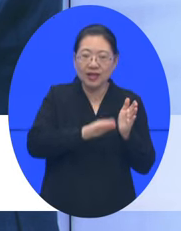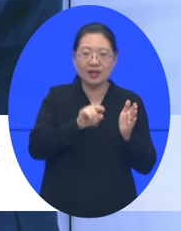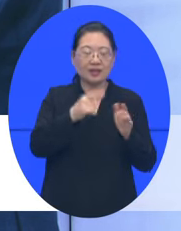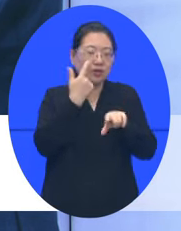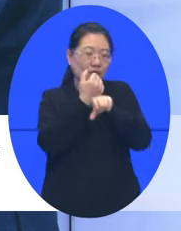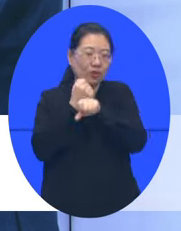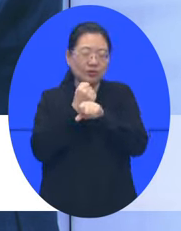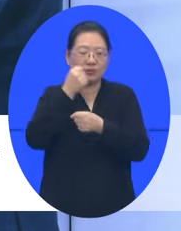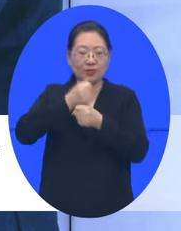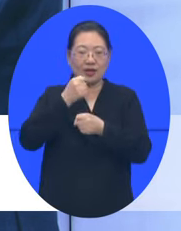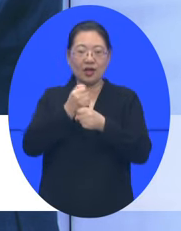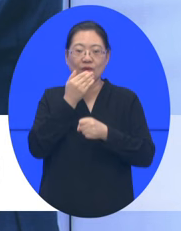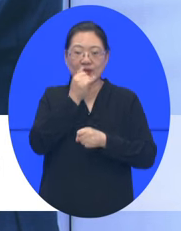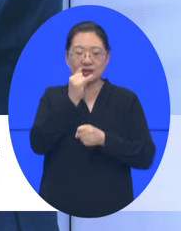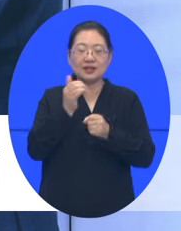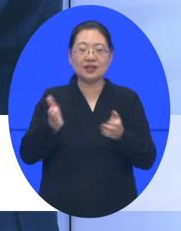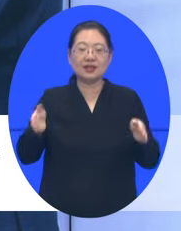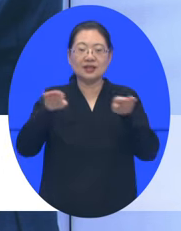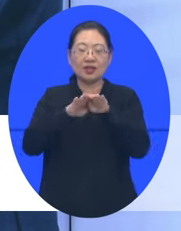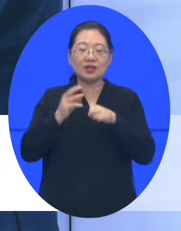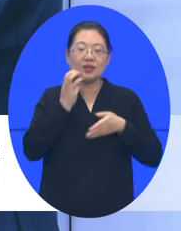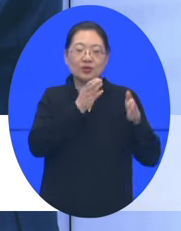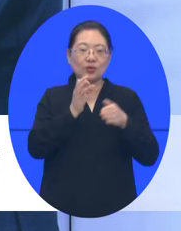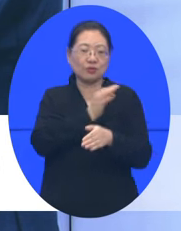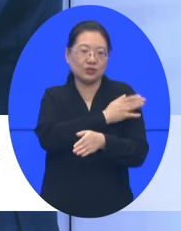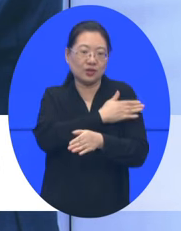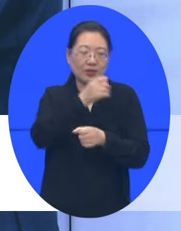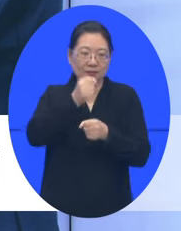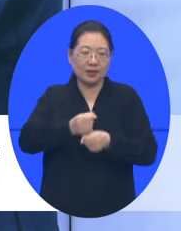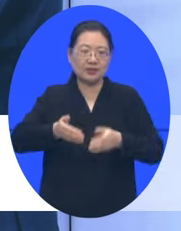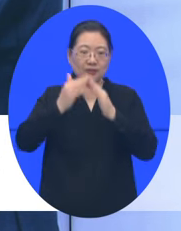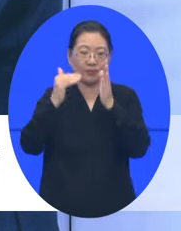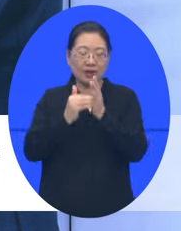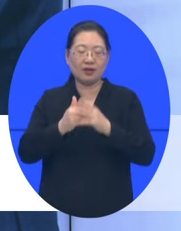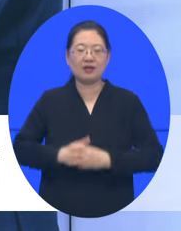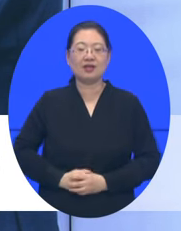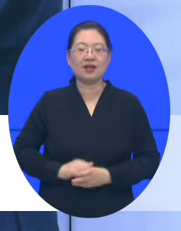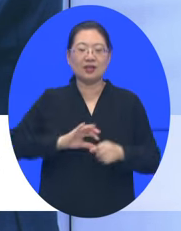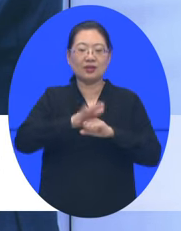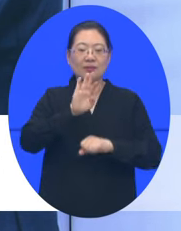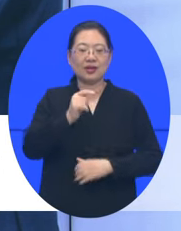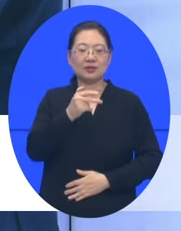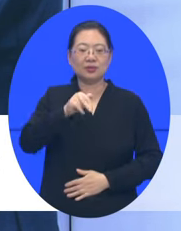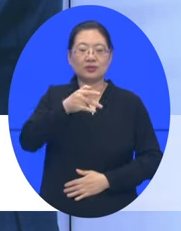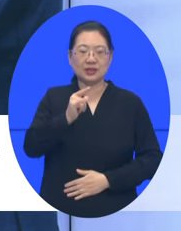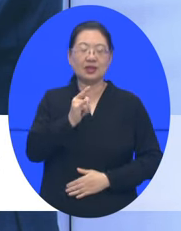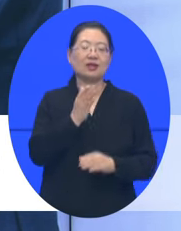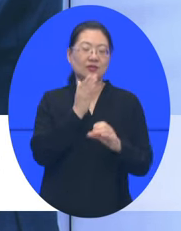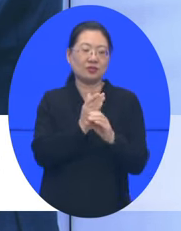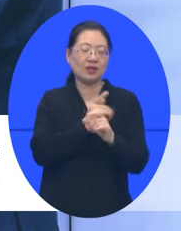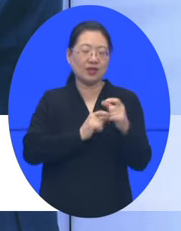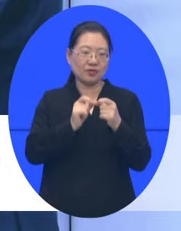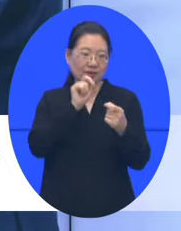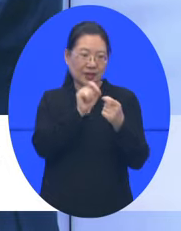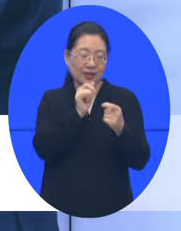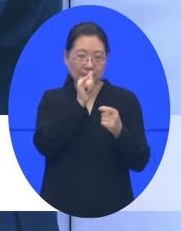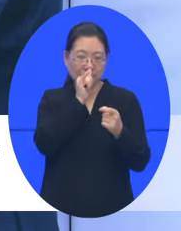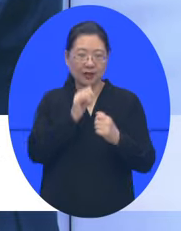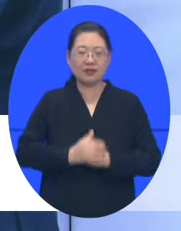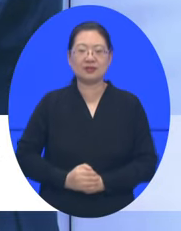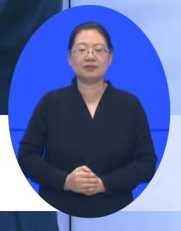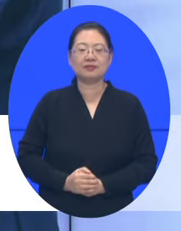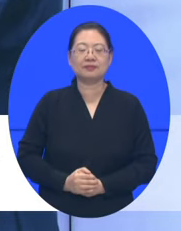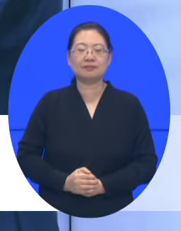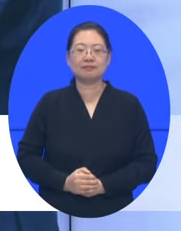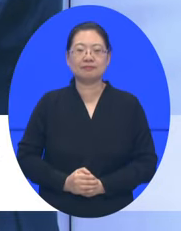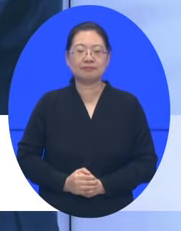전력 반도체를 연구 개발하고 생산할 수 있는 시설이 경기도 부천에 만들어졌습니다. 글로벌 반도체 메카에 한 발 더 가까워진